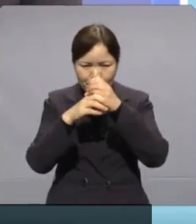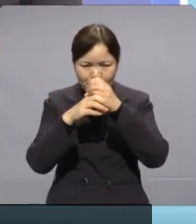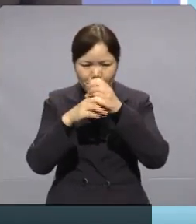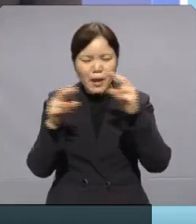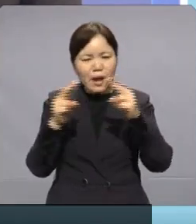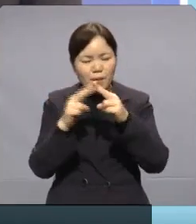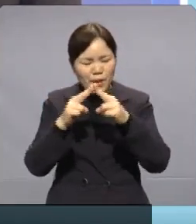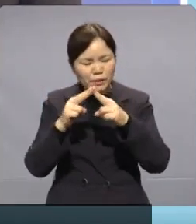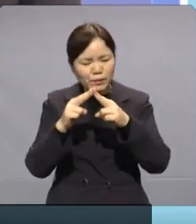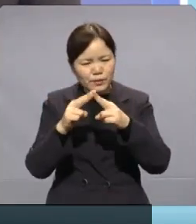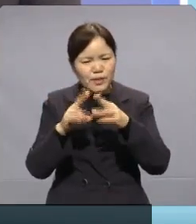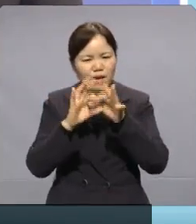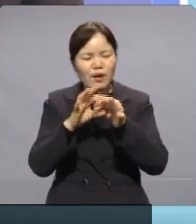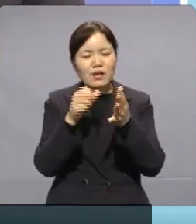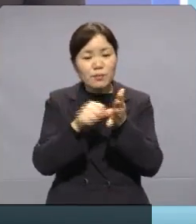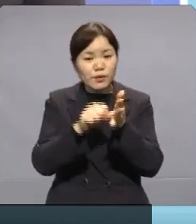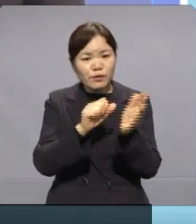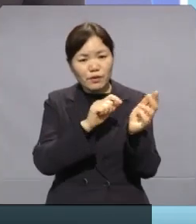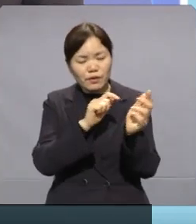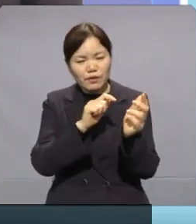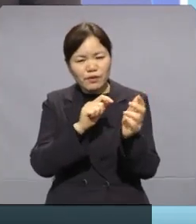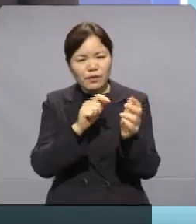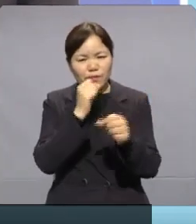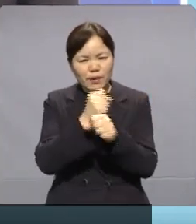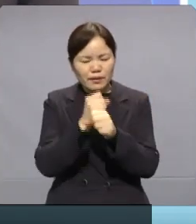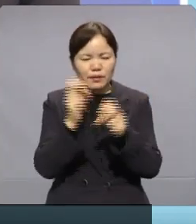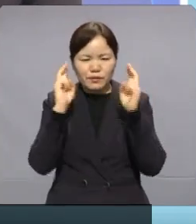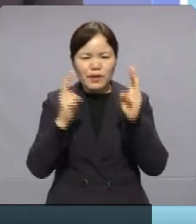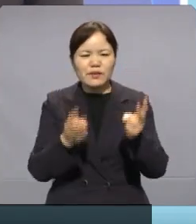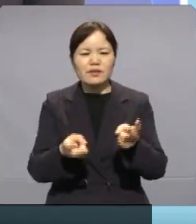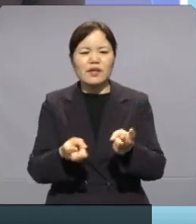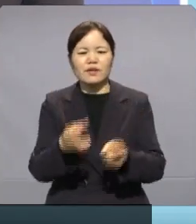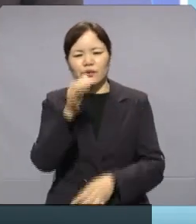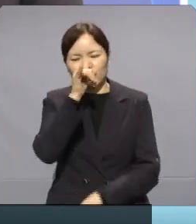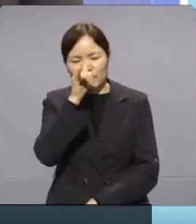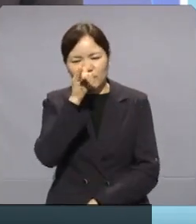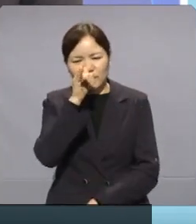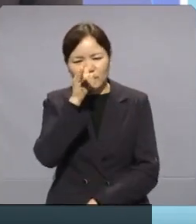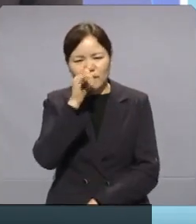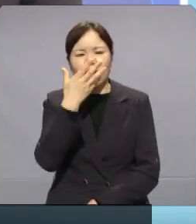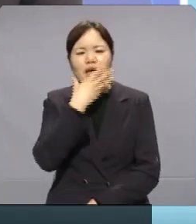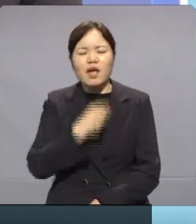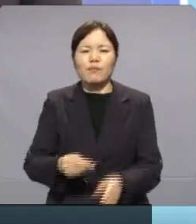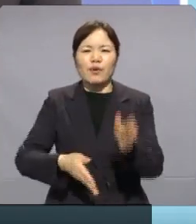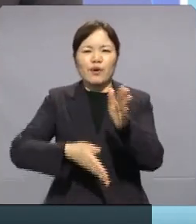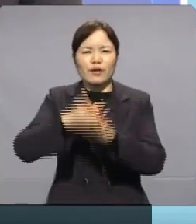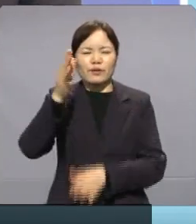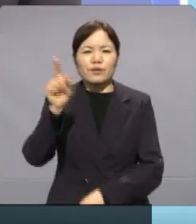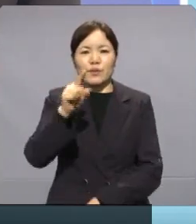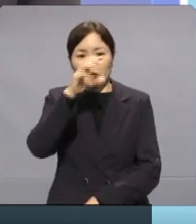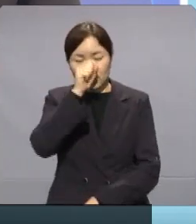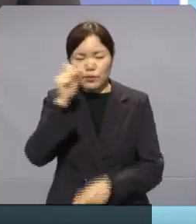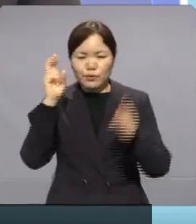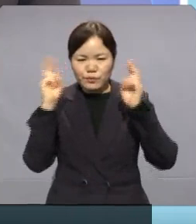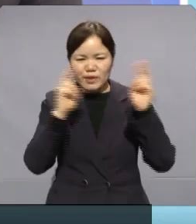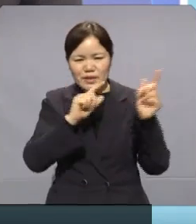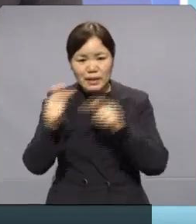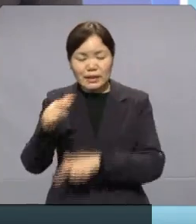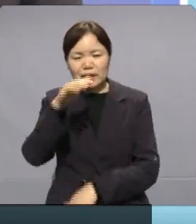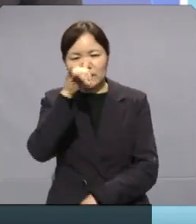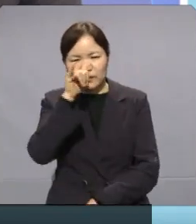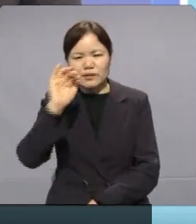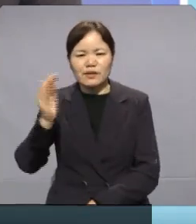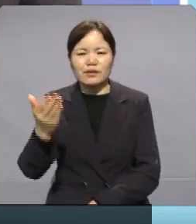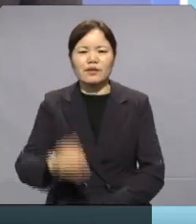반도체 기자재 장비인데 그 회사들도 들어와 있습니다. 우리 행복한 도시는 좋은 회사들이 있어야